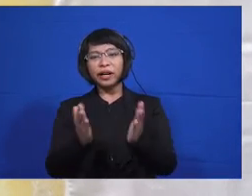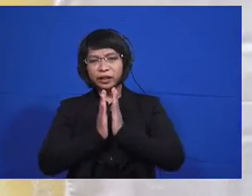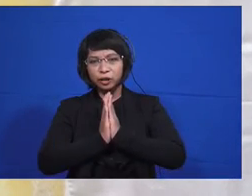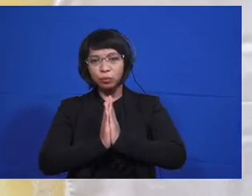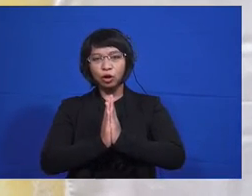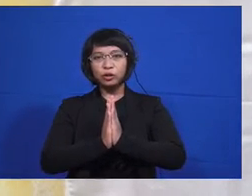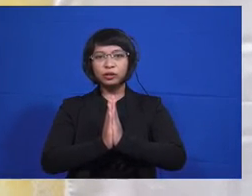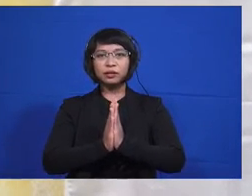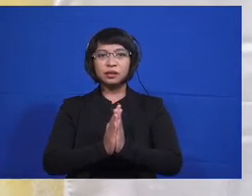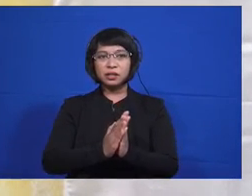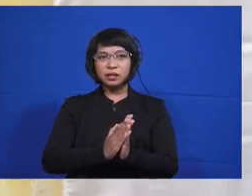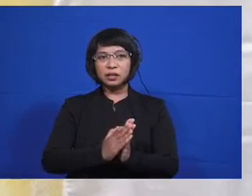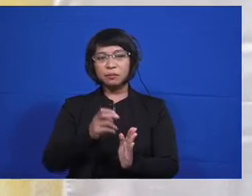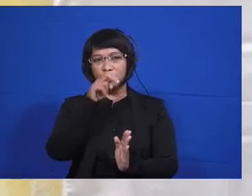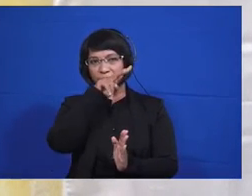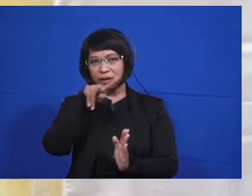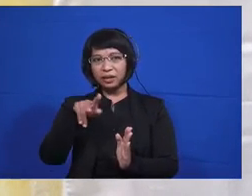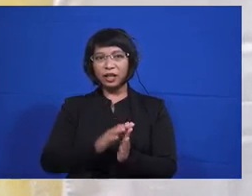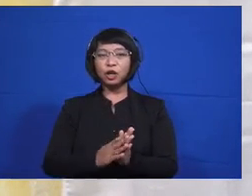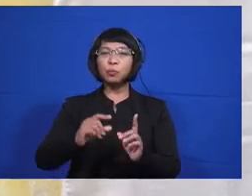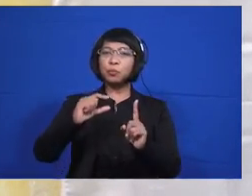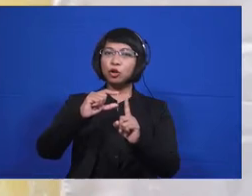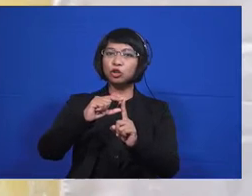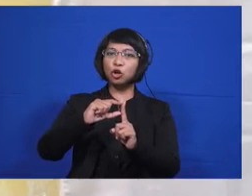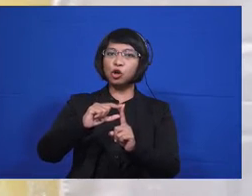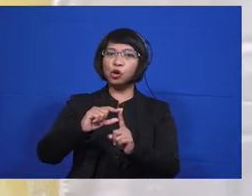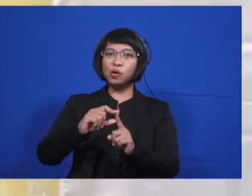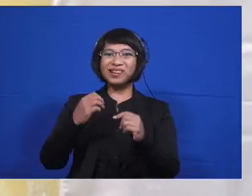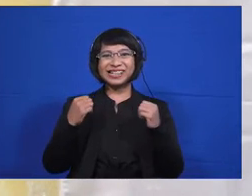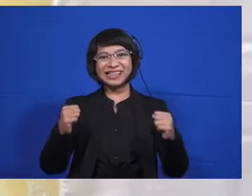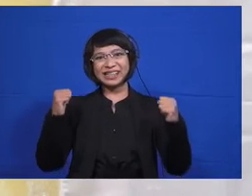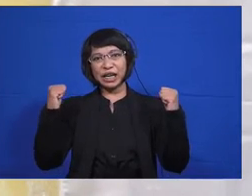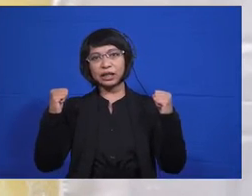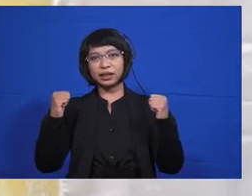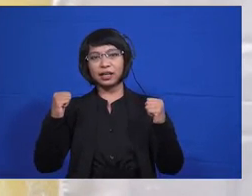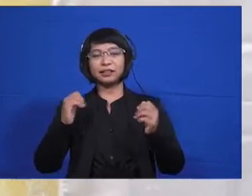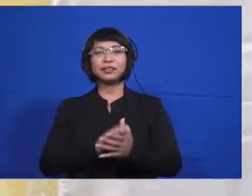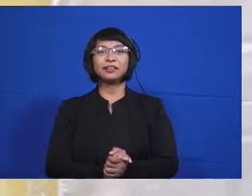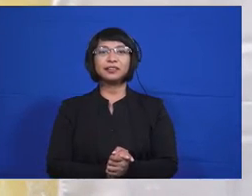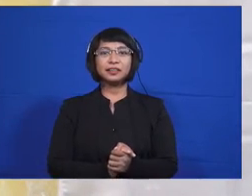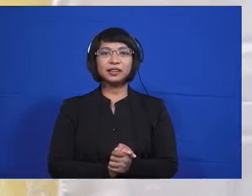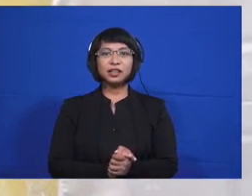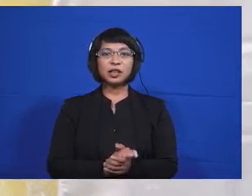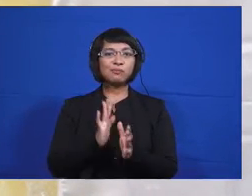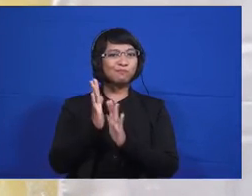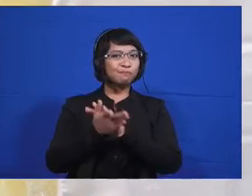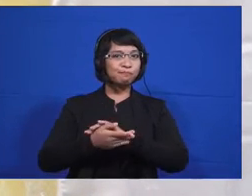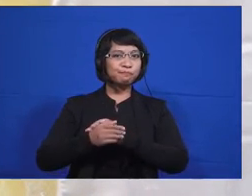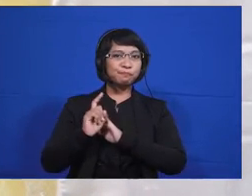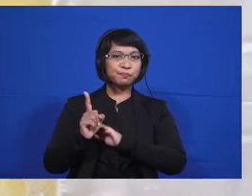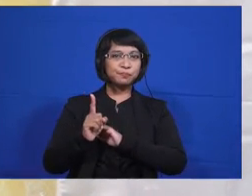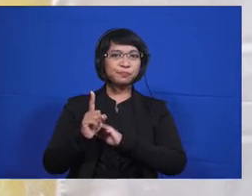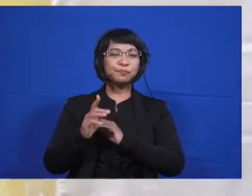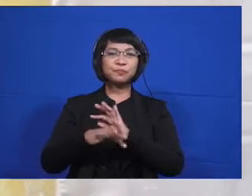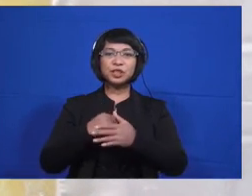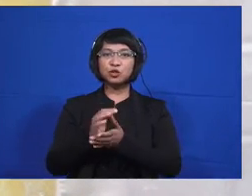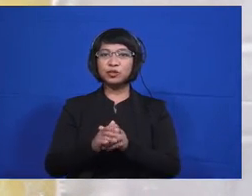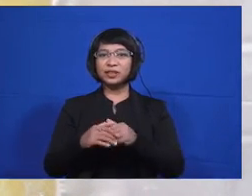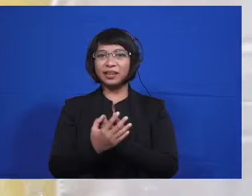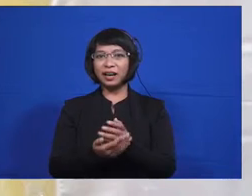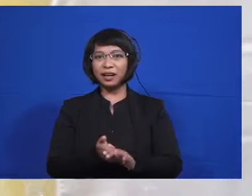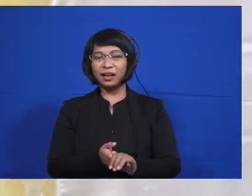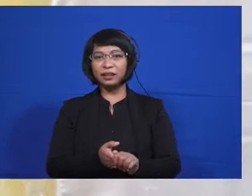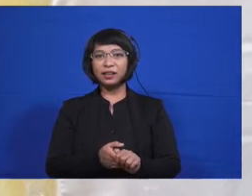untuk tetap memperhatikan protokol kesehatan yang berlaku, yaitu mencuci tangan dengan air dan sabun